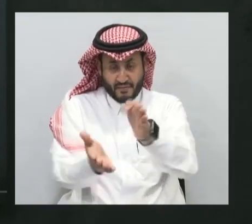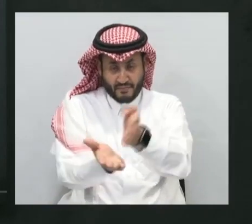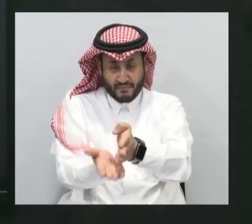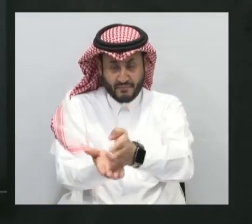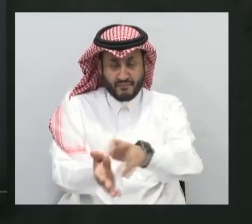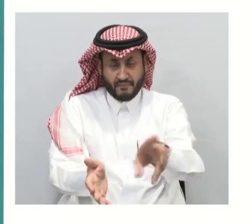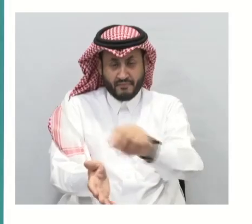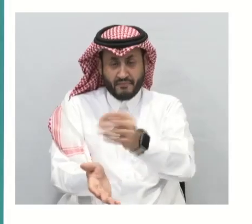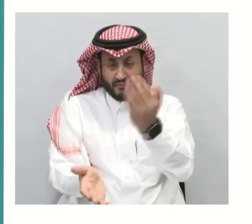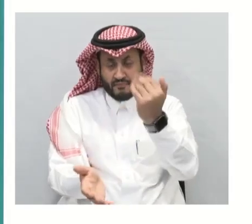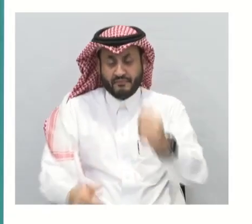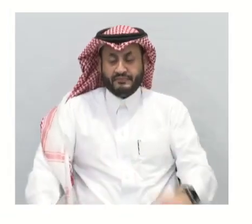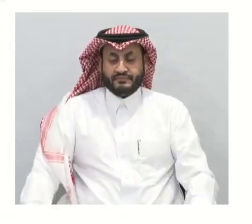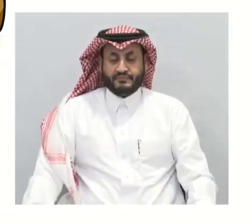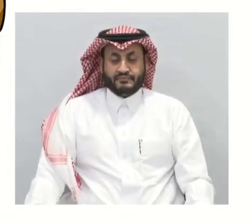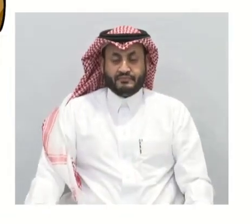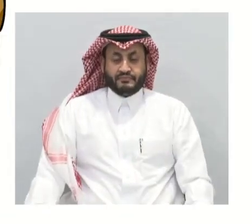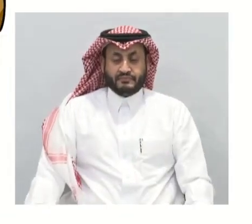توازن الجسم